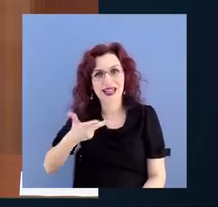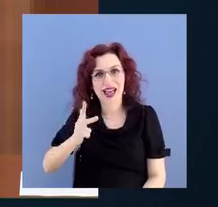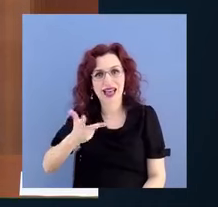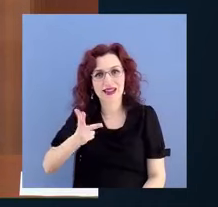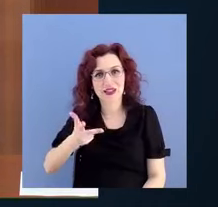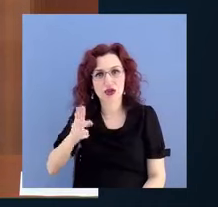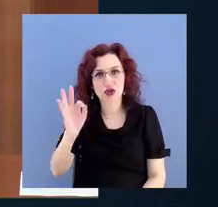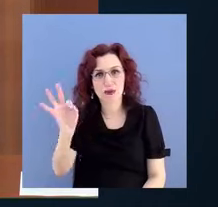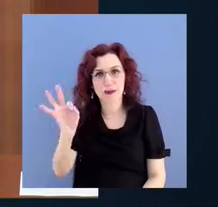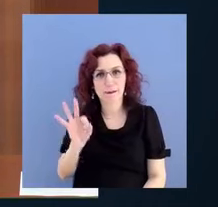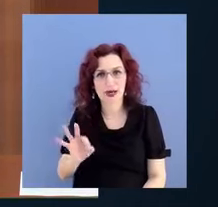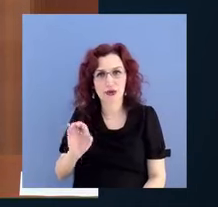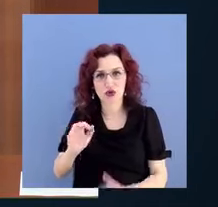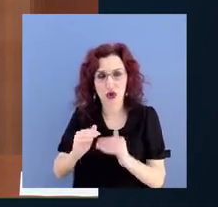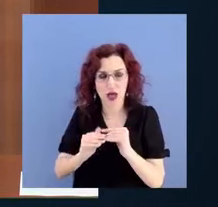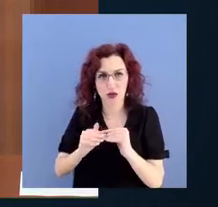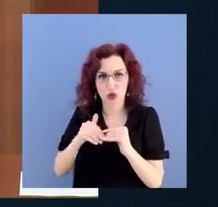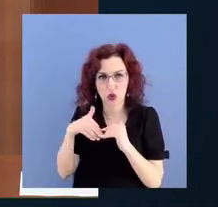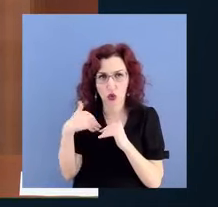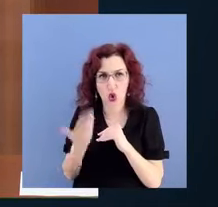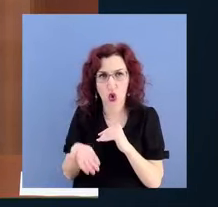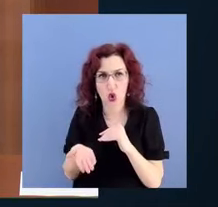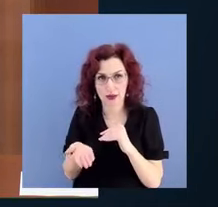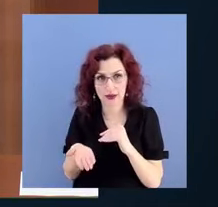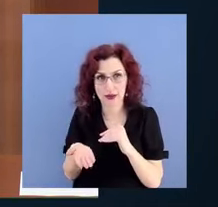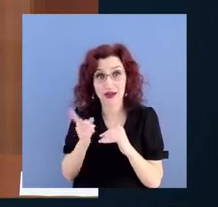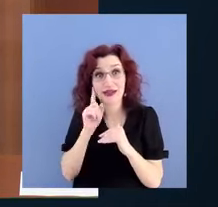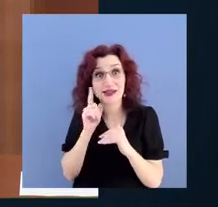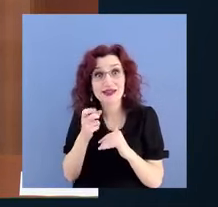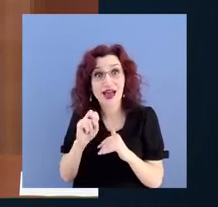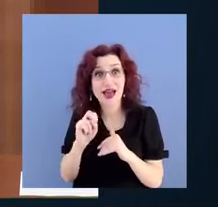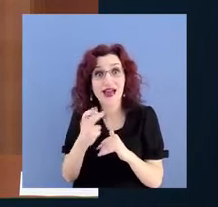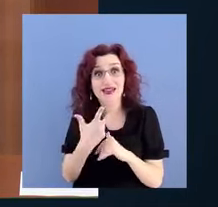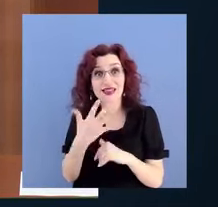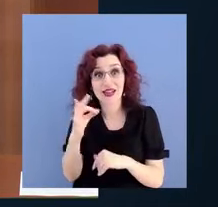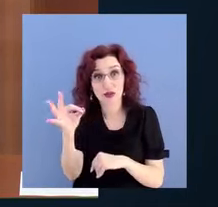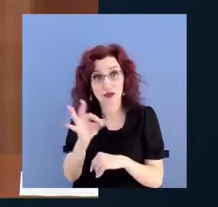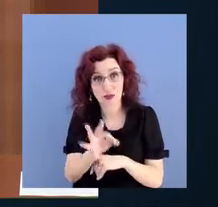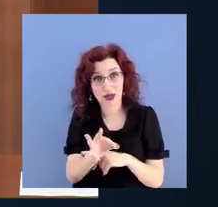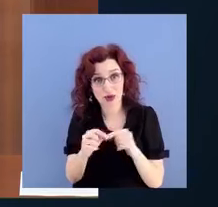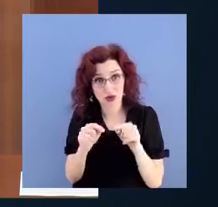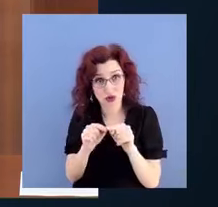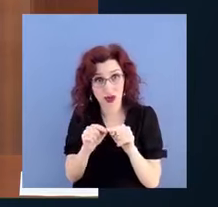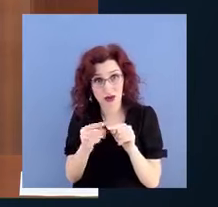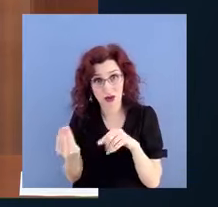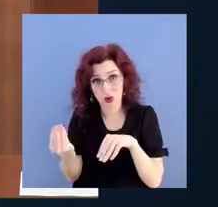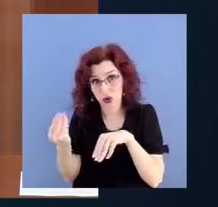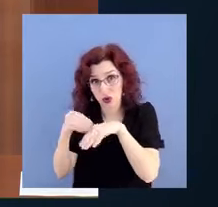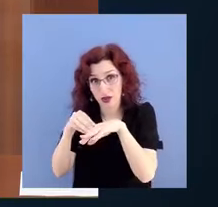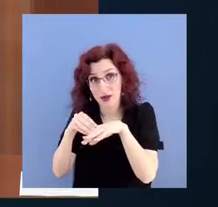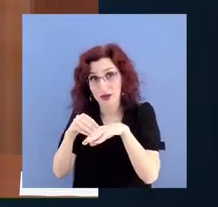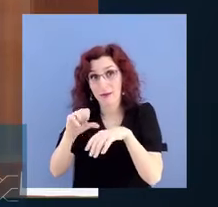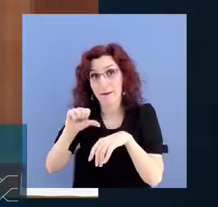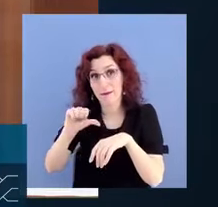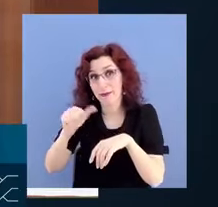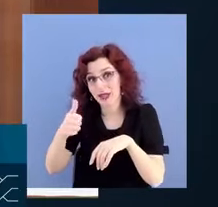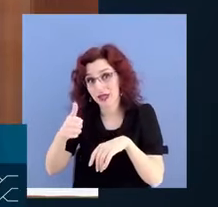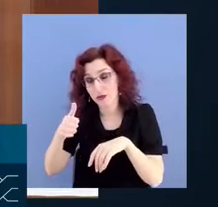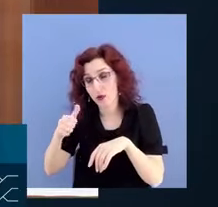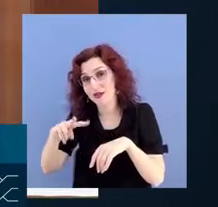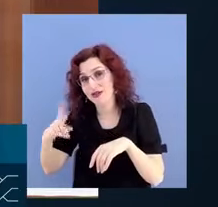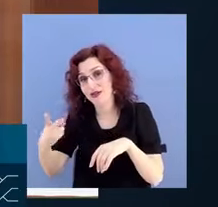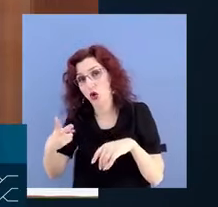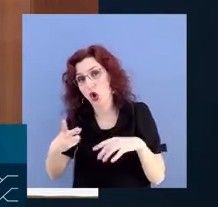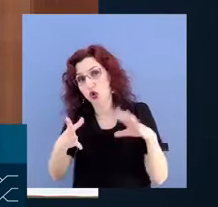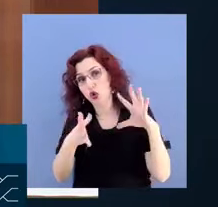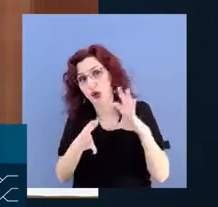a questo 13 per cento quello che è il primo il secondo indotto alcuni studi